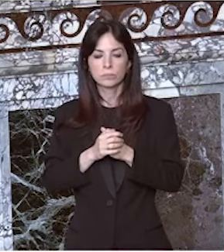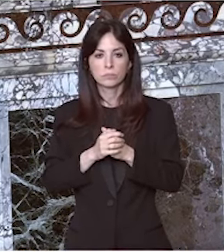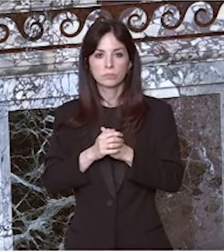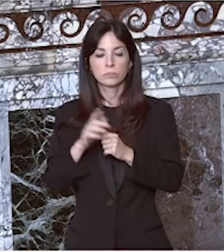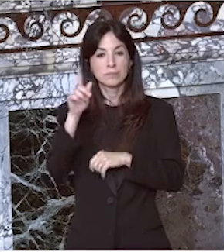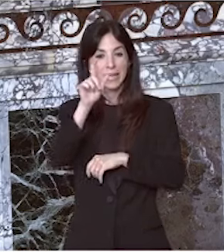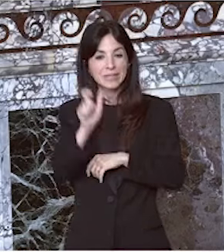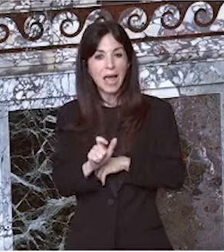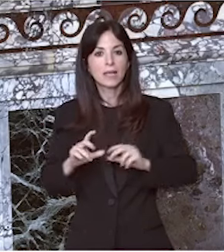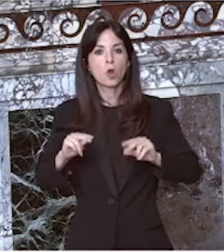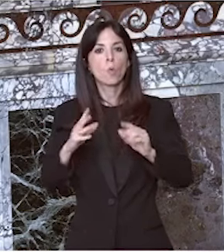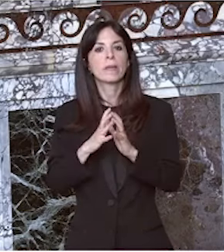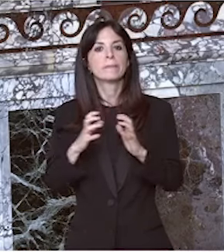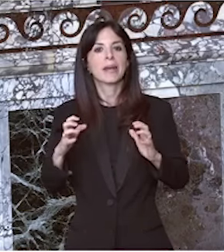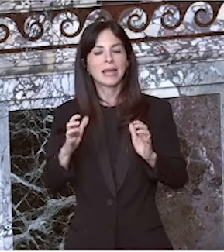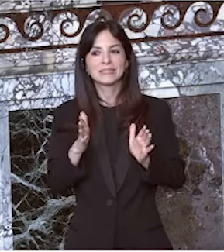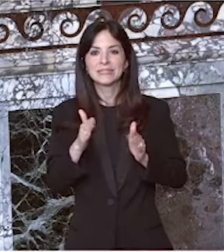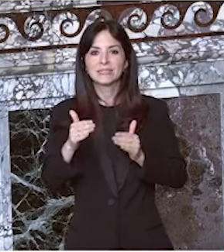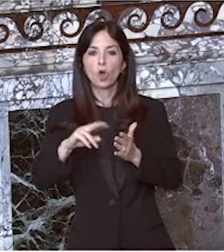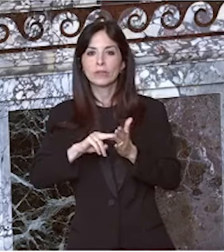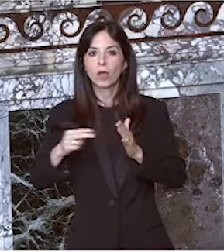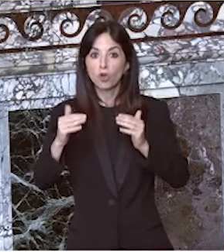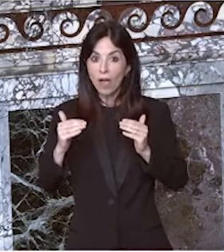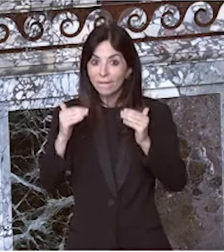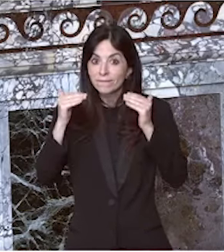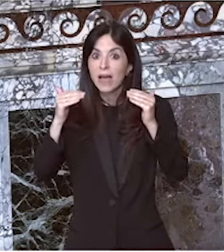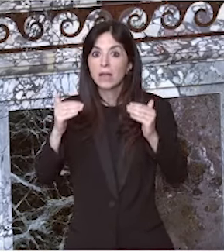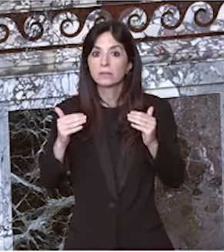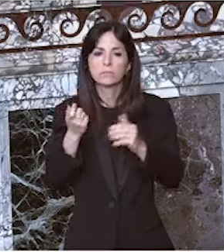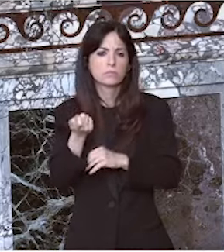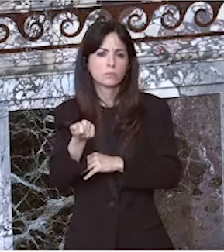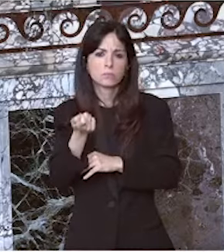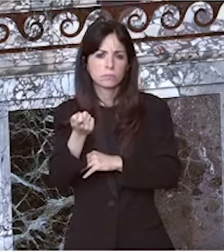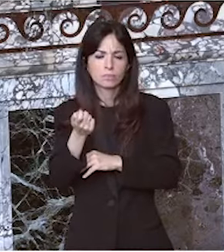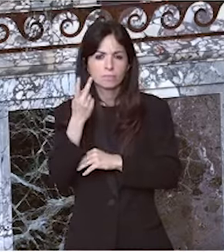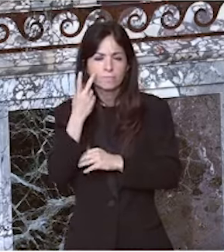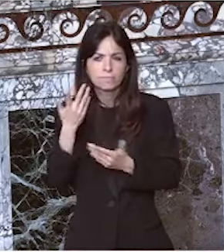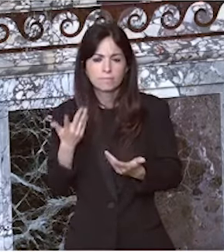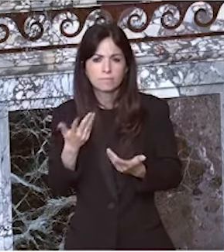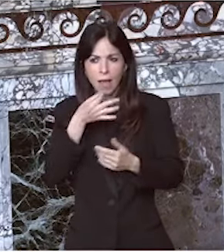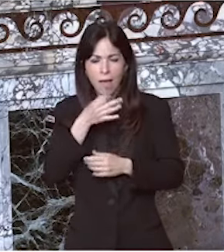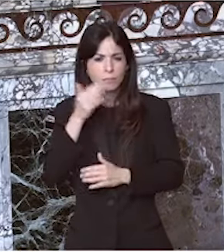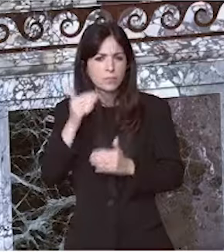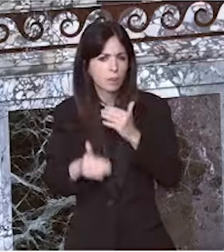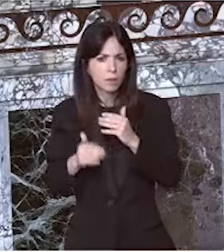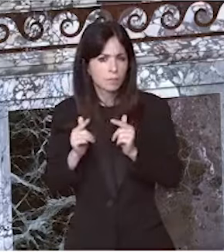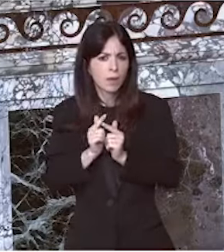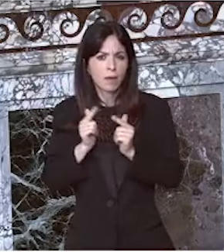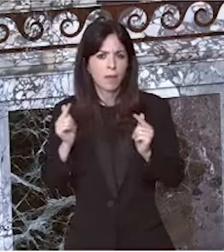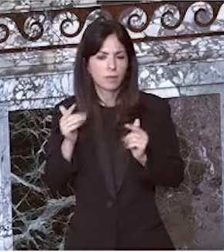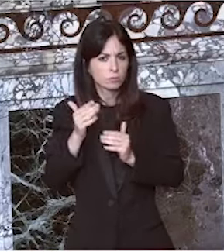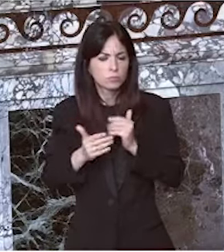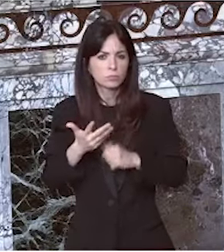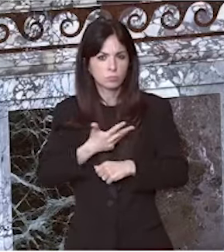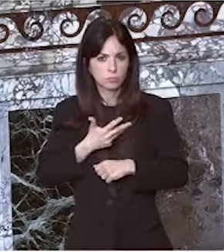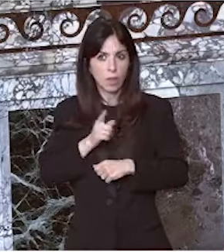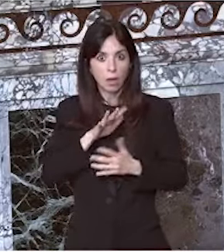In Italia le nuove imprese nei settori a tecnologia avanzata sono poche e mostrano una capacità limitata di crescere e